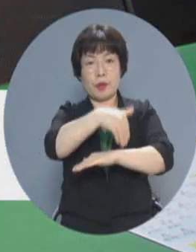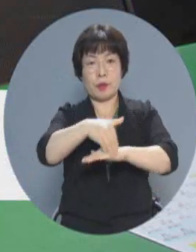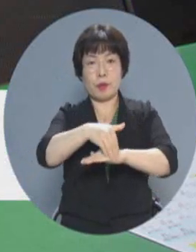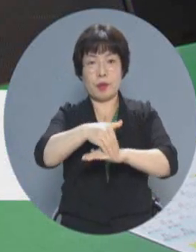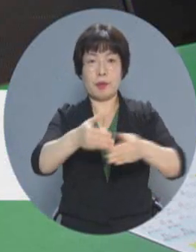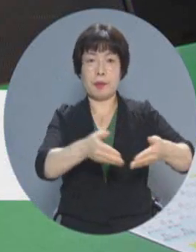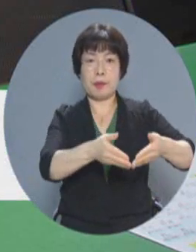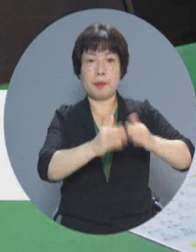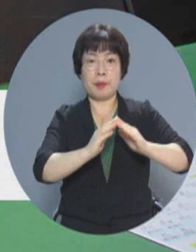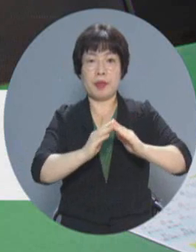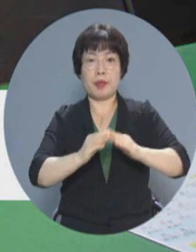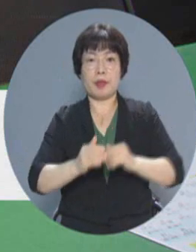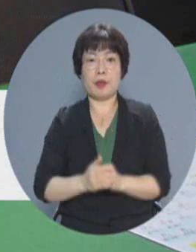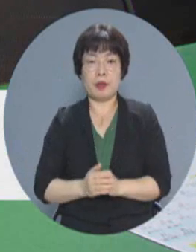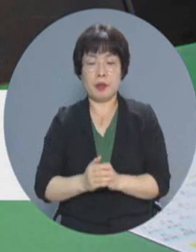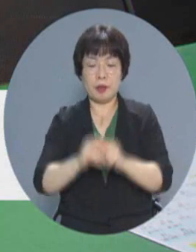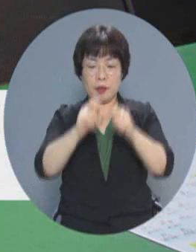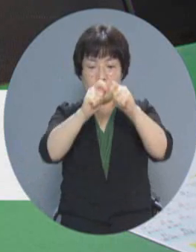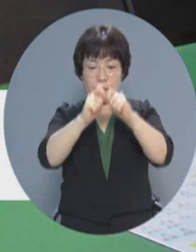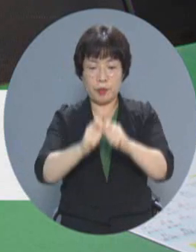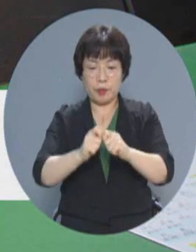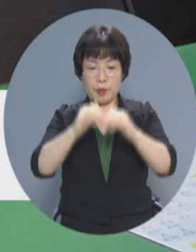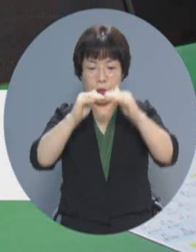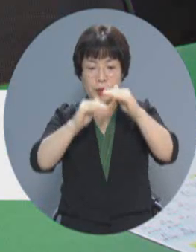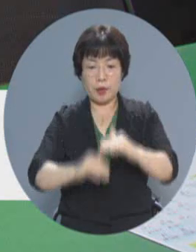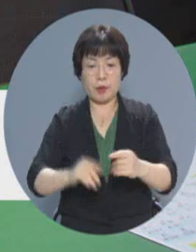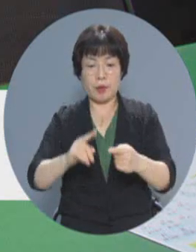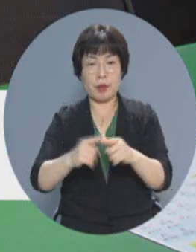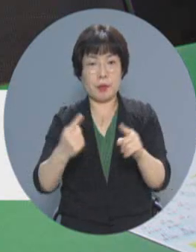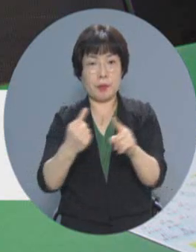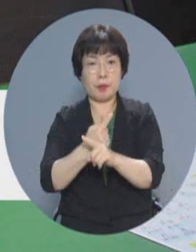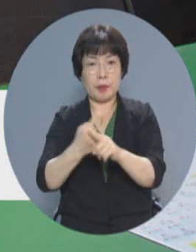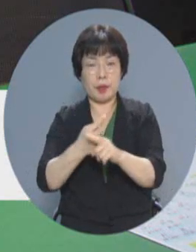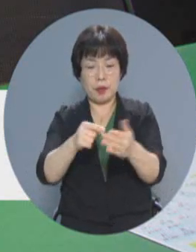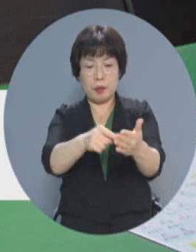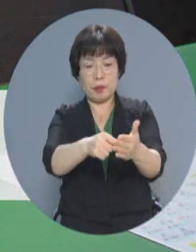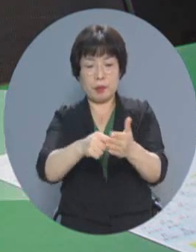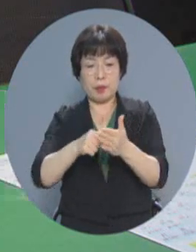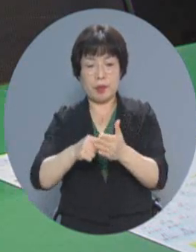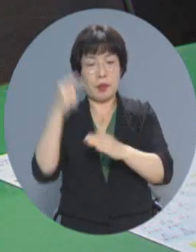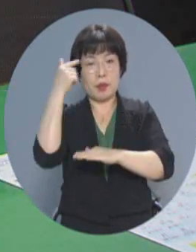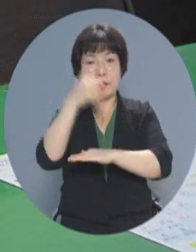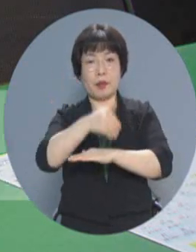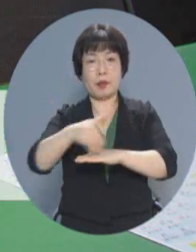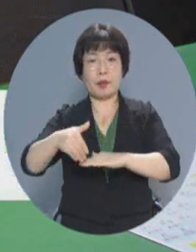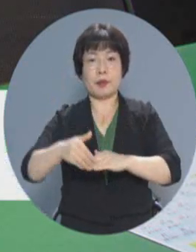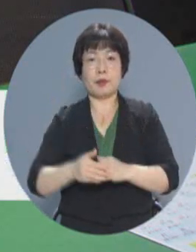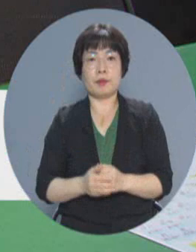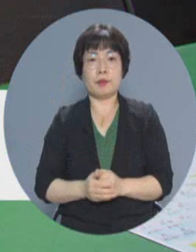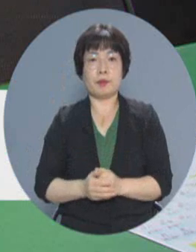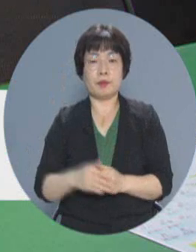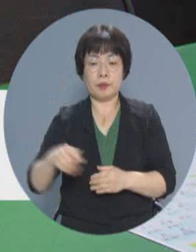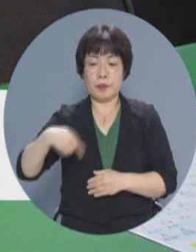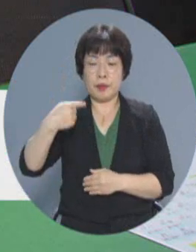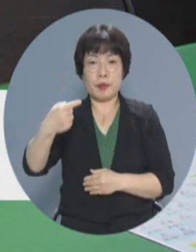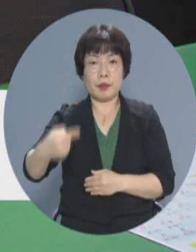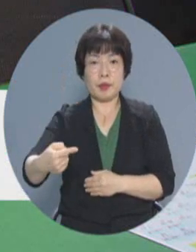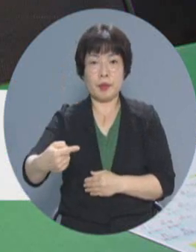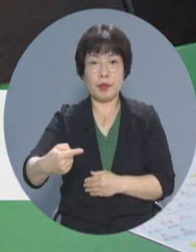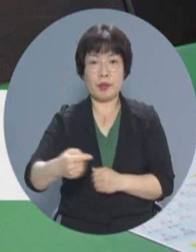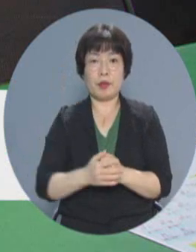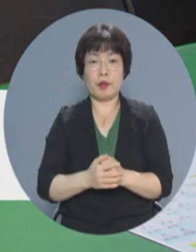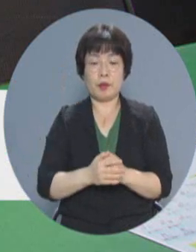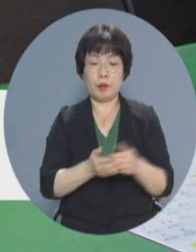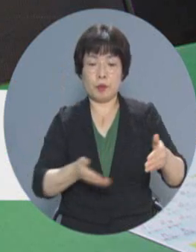수립을 해서 세부 내용들을 조금 구체화 시켜 나갈 계획입니다. 그 이후에 이제 도하고